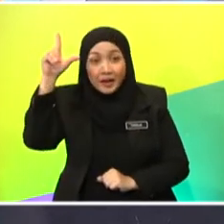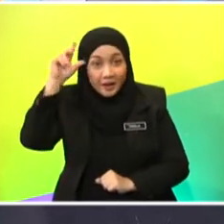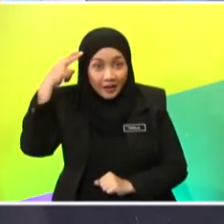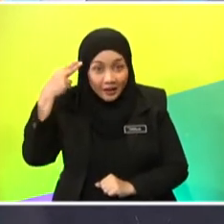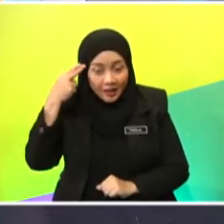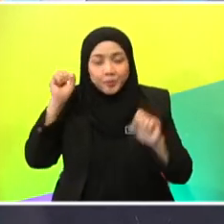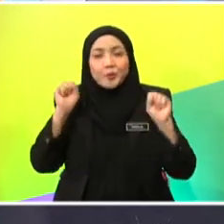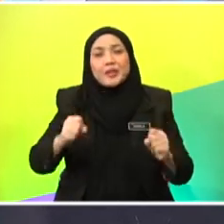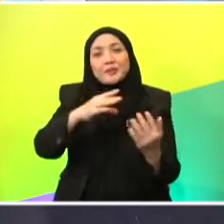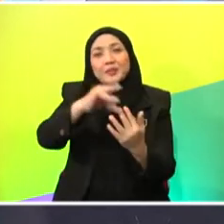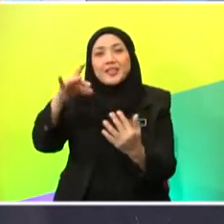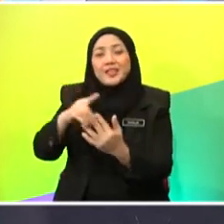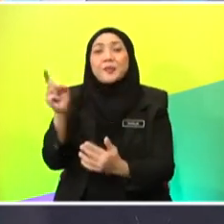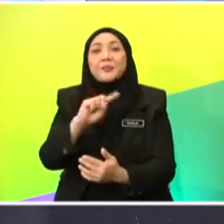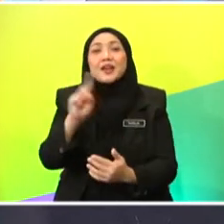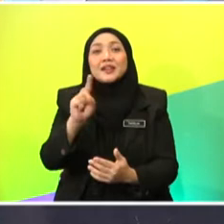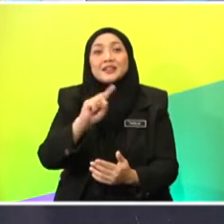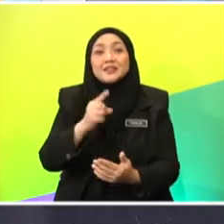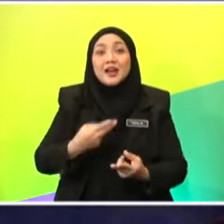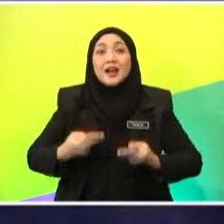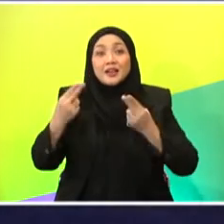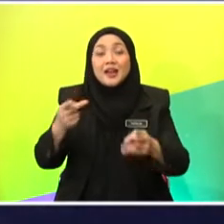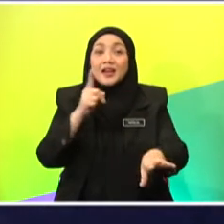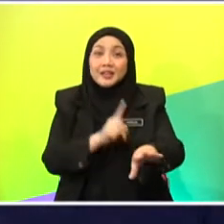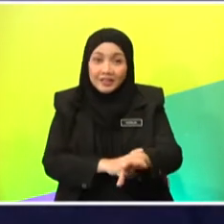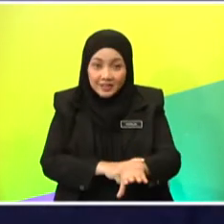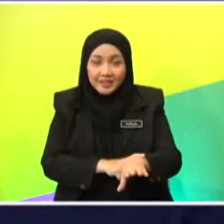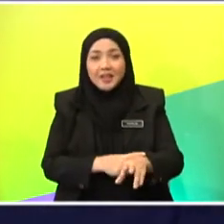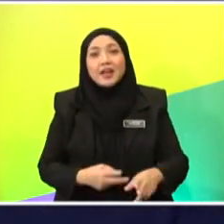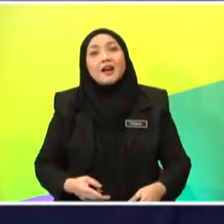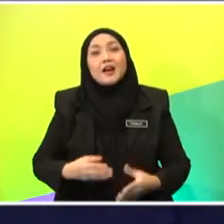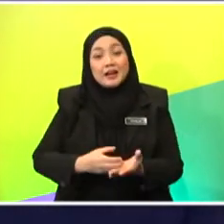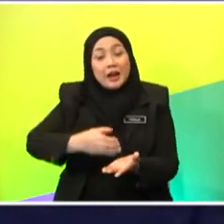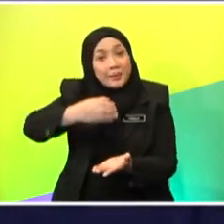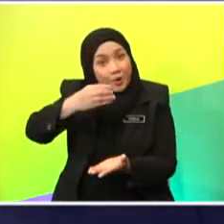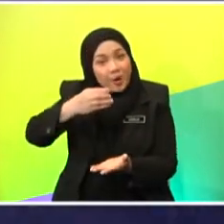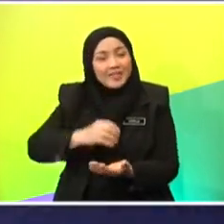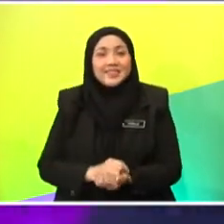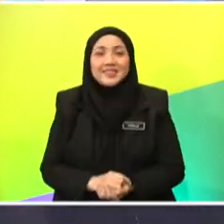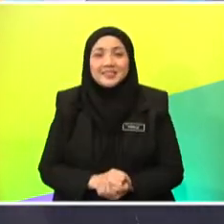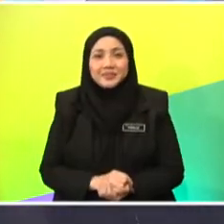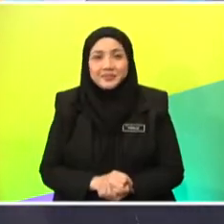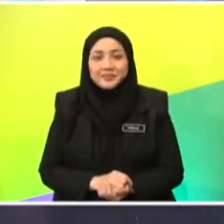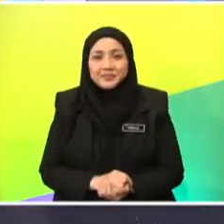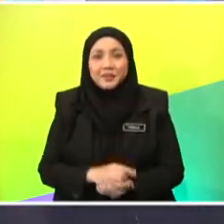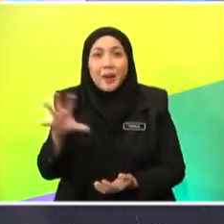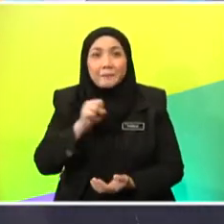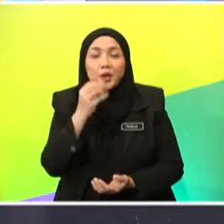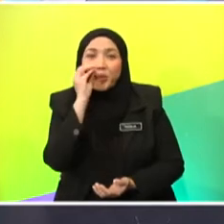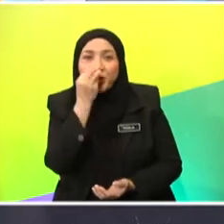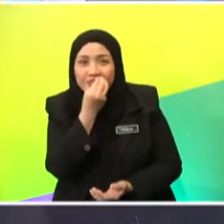akhir bulan B mana-mana yakin Suke ambil Bu ngecek Google aku lehernya boke demokrasi